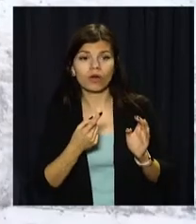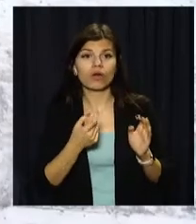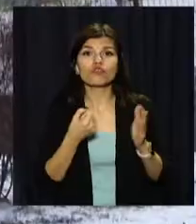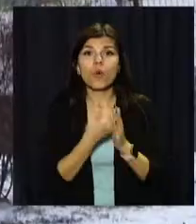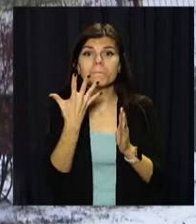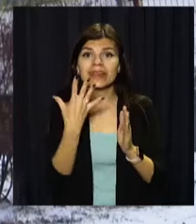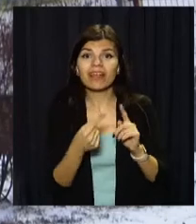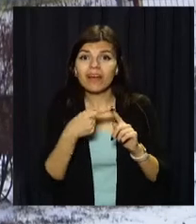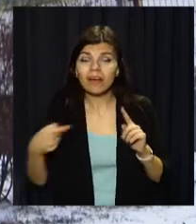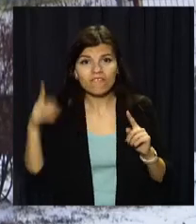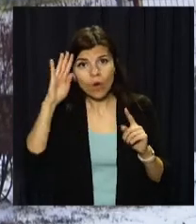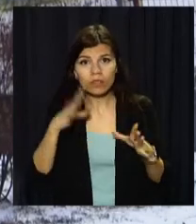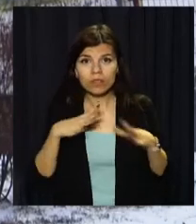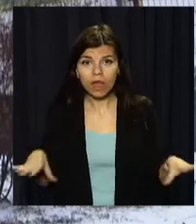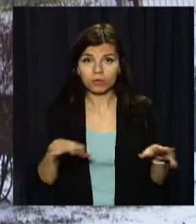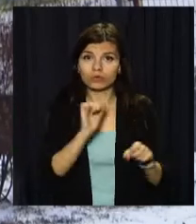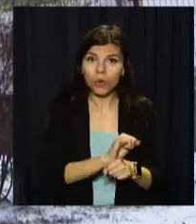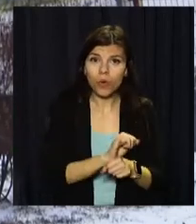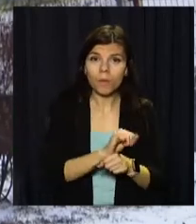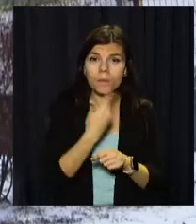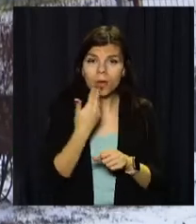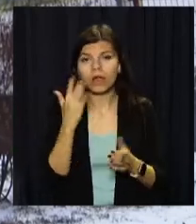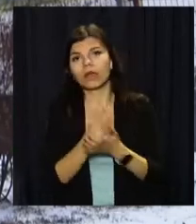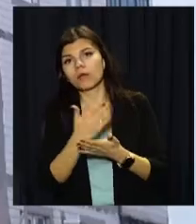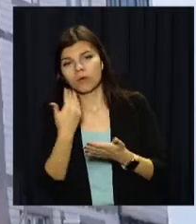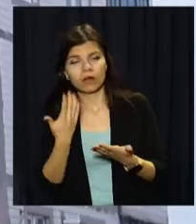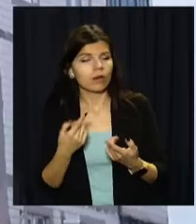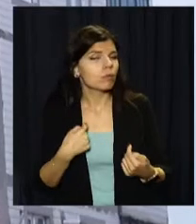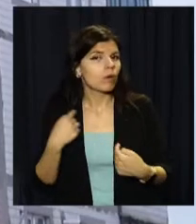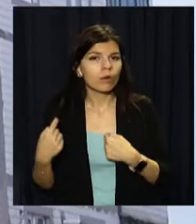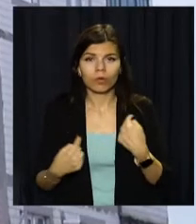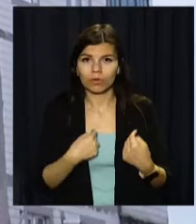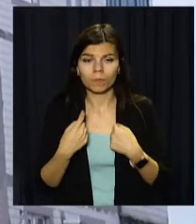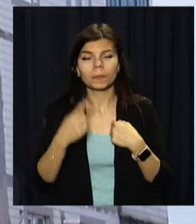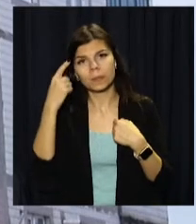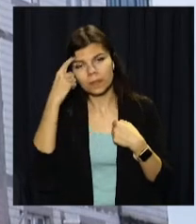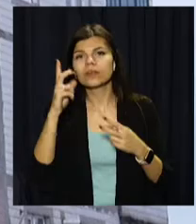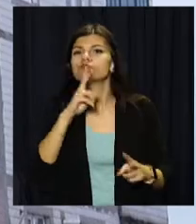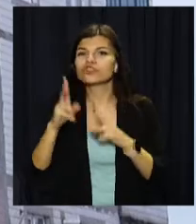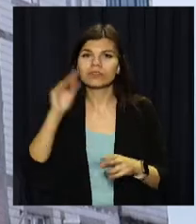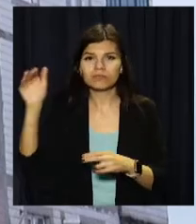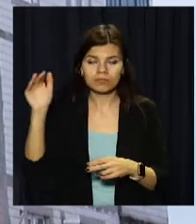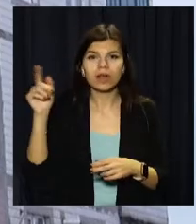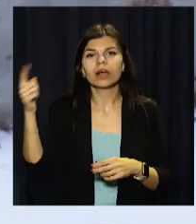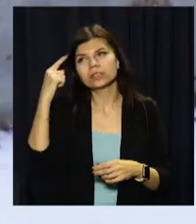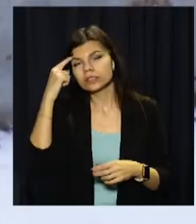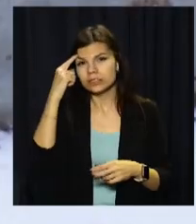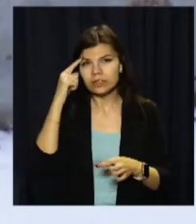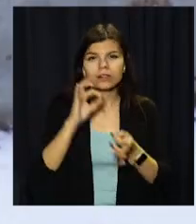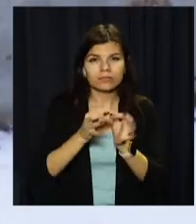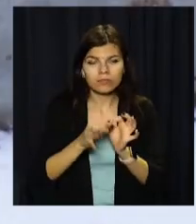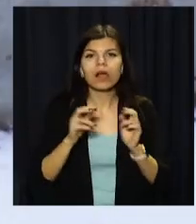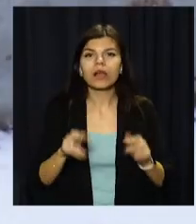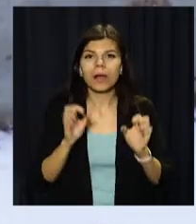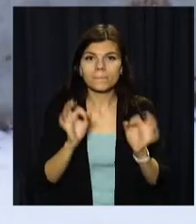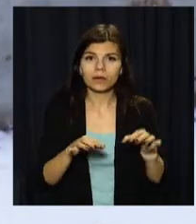було води. Мешканці звернулися по допомогу до керманичів Кам'янського. Фахівці розробили проєкт реконструкції водоводу та каналізаційного